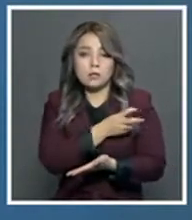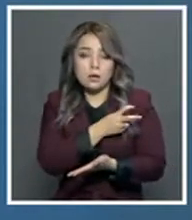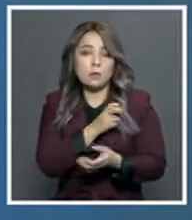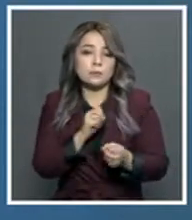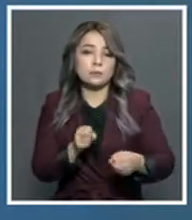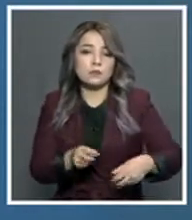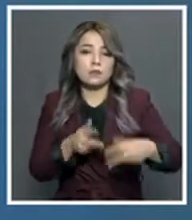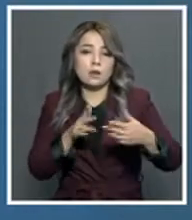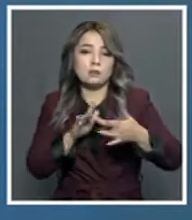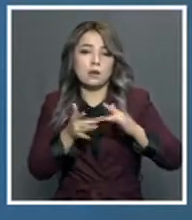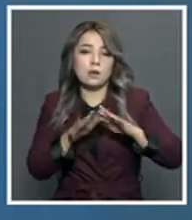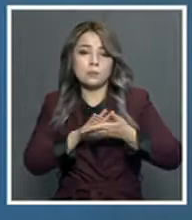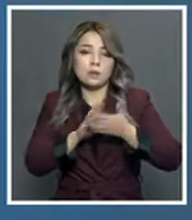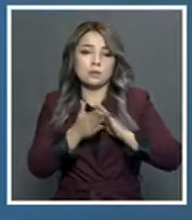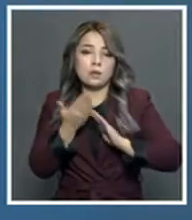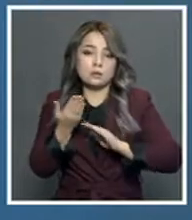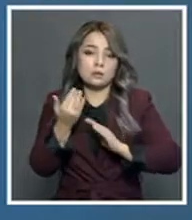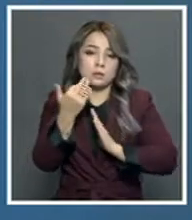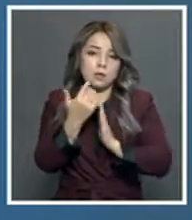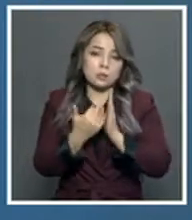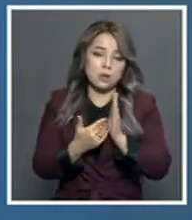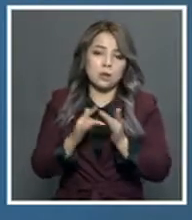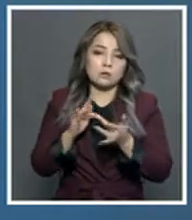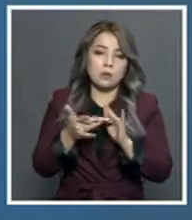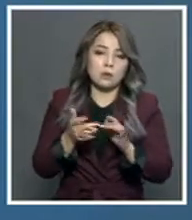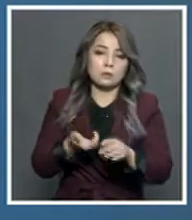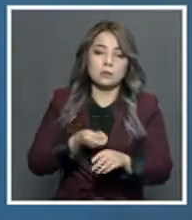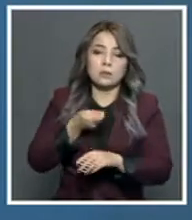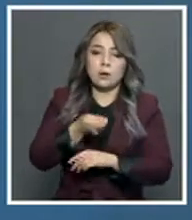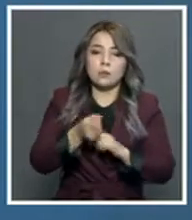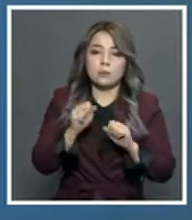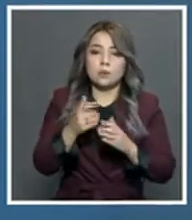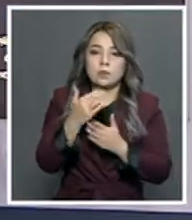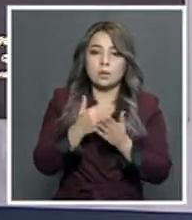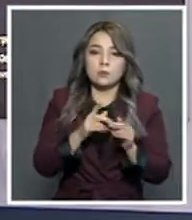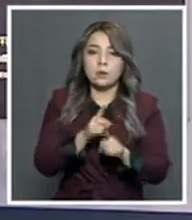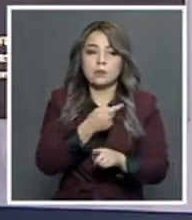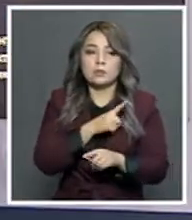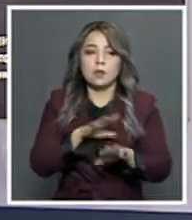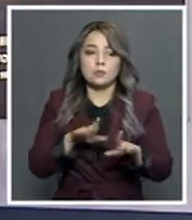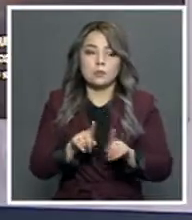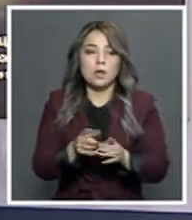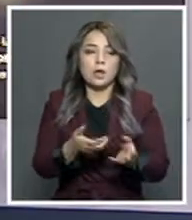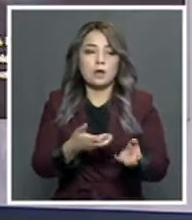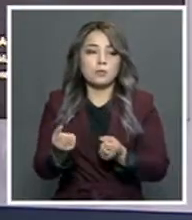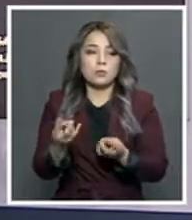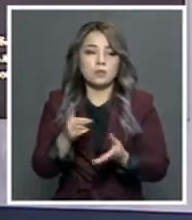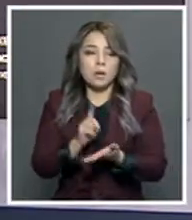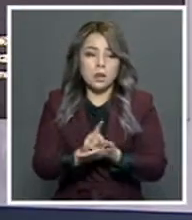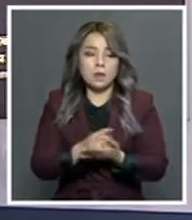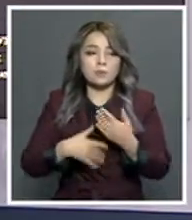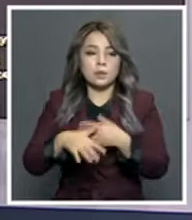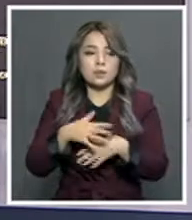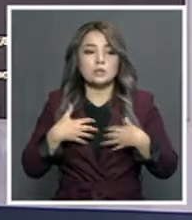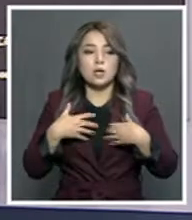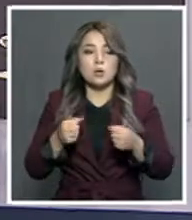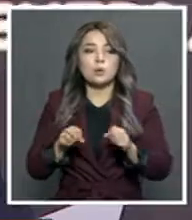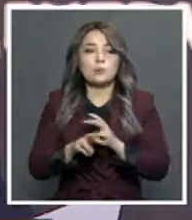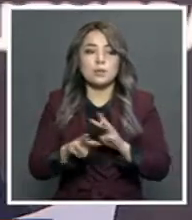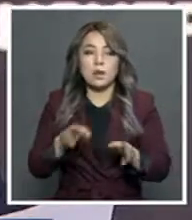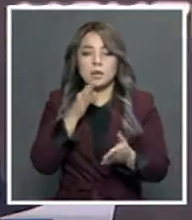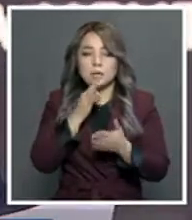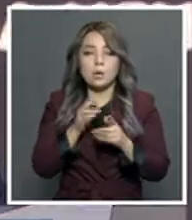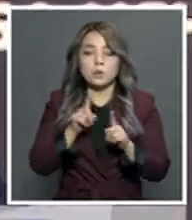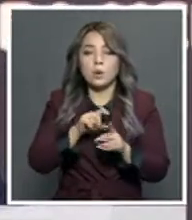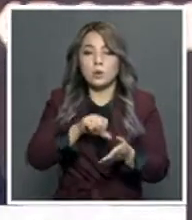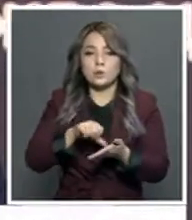арқылы байланысып, қажетті дәрілер тізімін онлайн алады. Бұл нұсқаулықты дәріханалар қабылдауы тиіс. Денсаулық сақтау министрлігі өкілдері